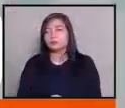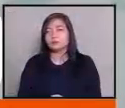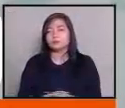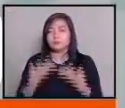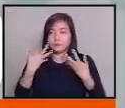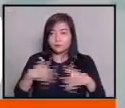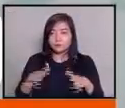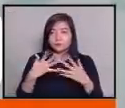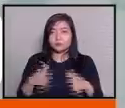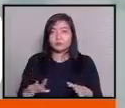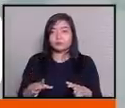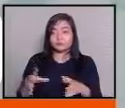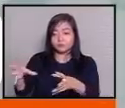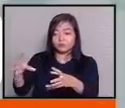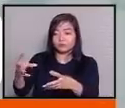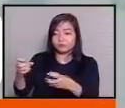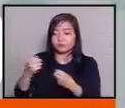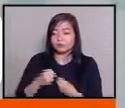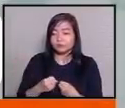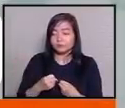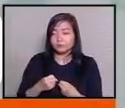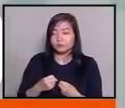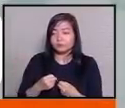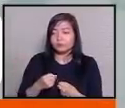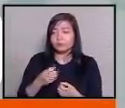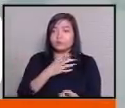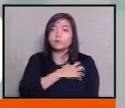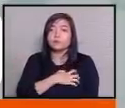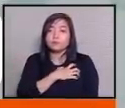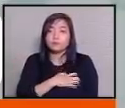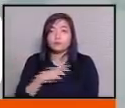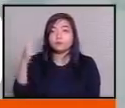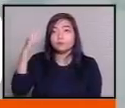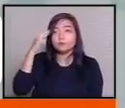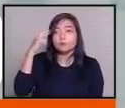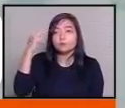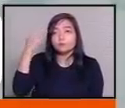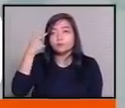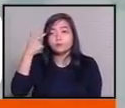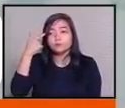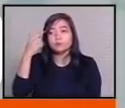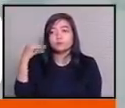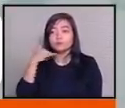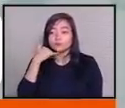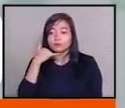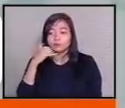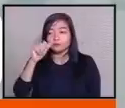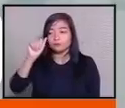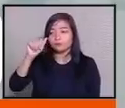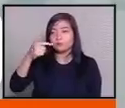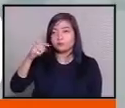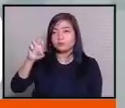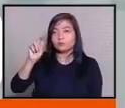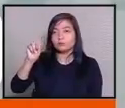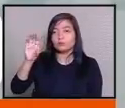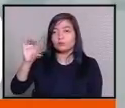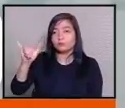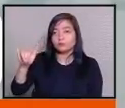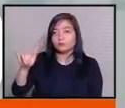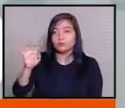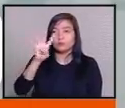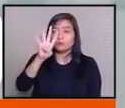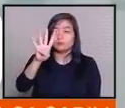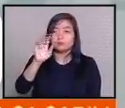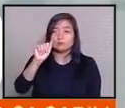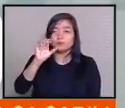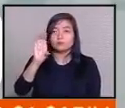Matapos po natin matanggap ang reklamo ni Ma'am Rayhana, tinawagan po namin ang agency niya dito sa Pilipinas, ang 4ACES International